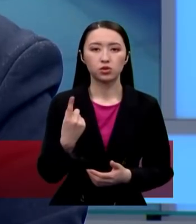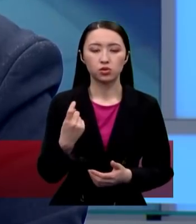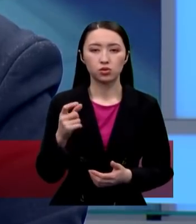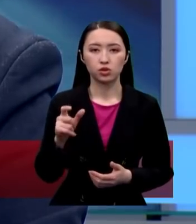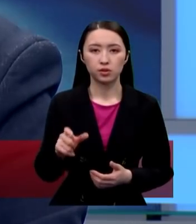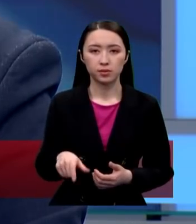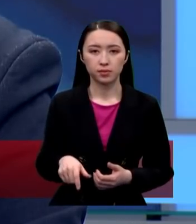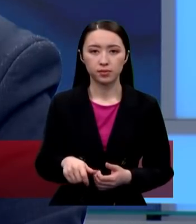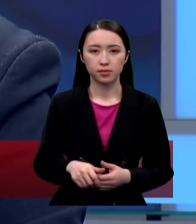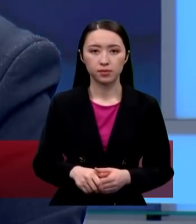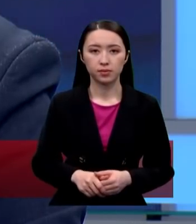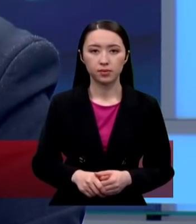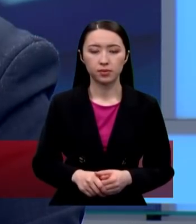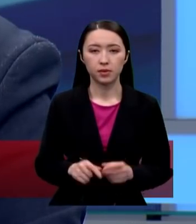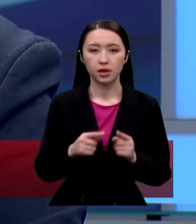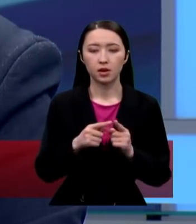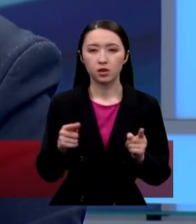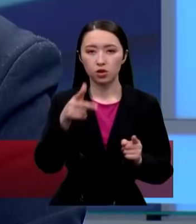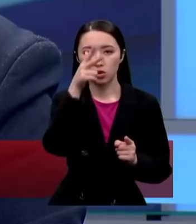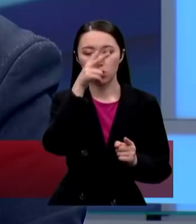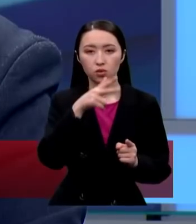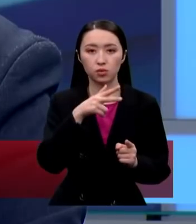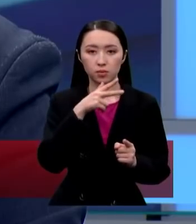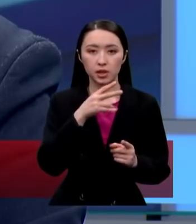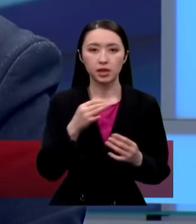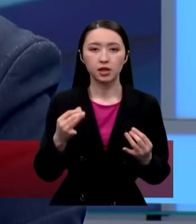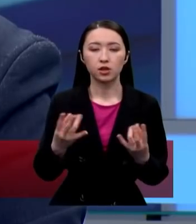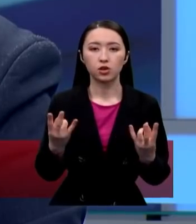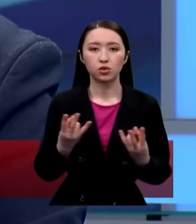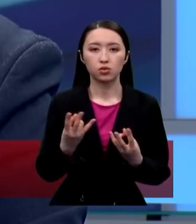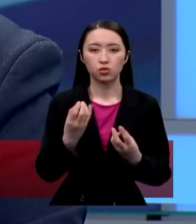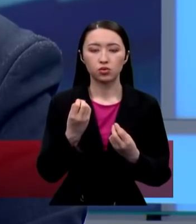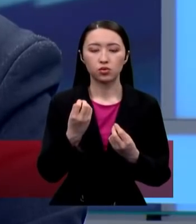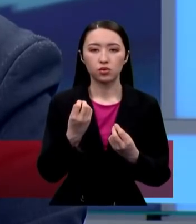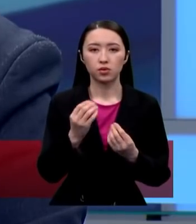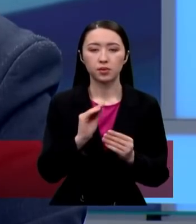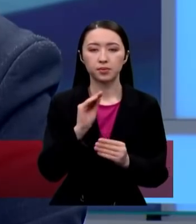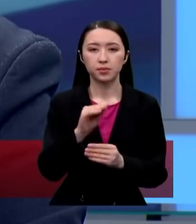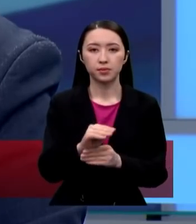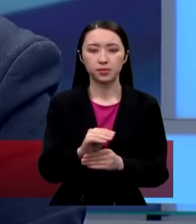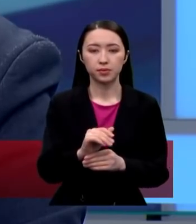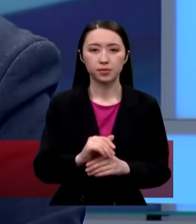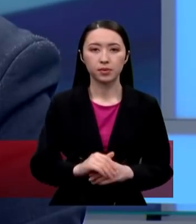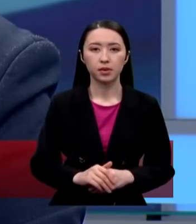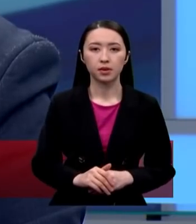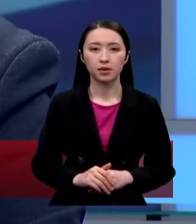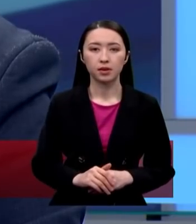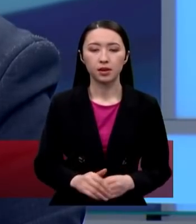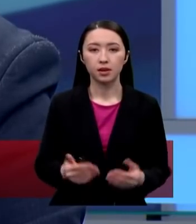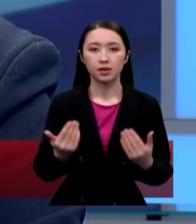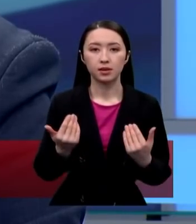И здесь еще на протяжении 3 месяцев. 3 месяцев. И необходимо здесь еще сделать ремарку, что сейчас на этапе,